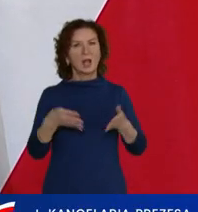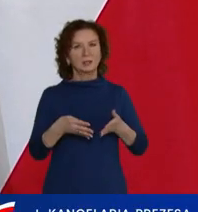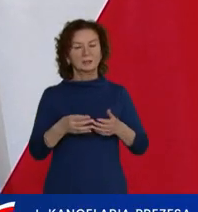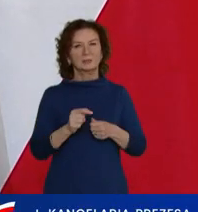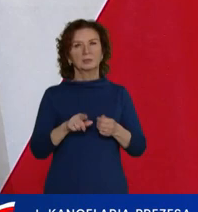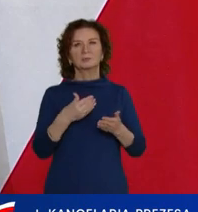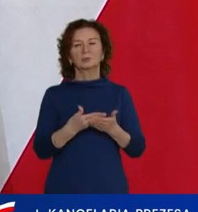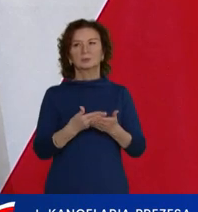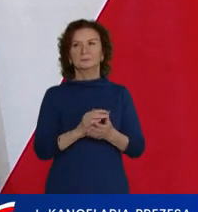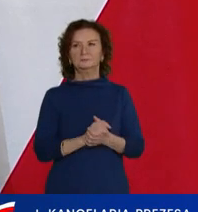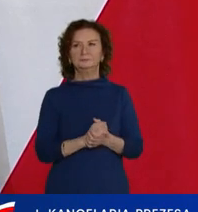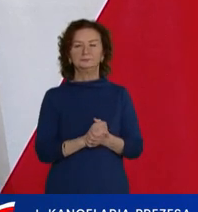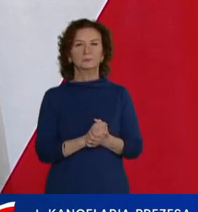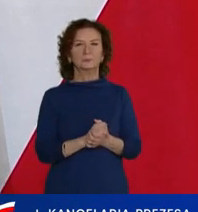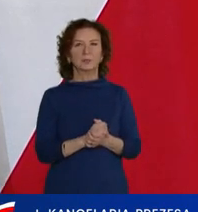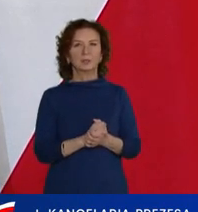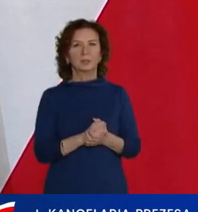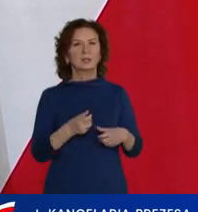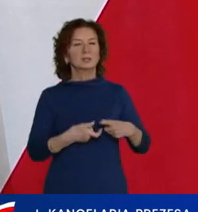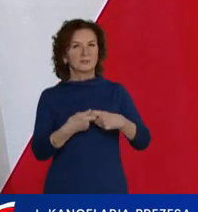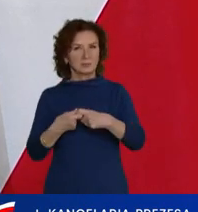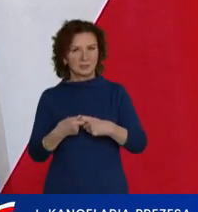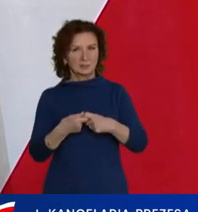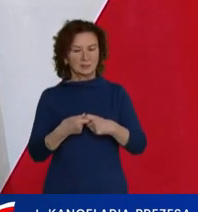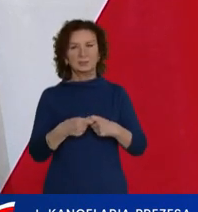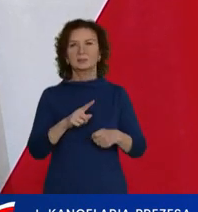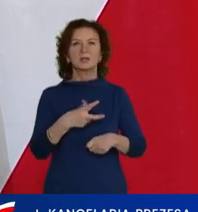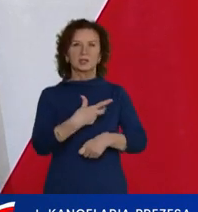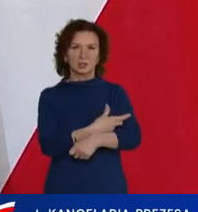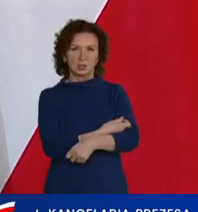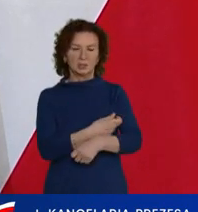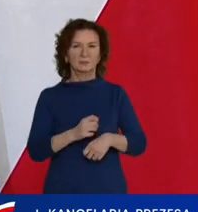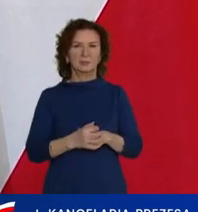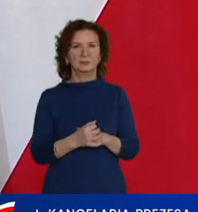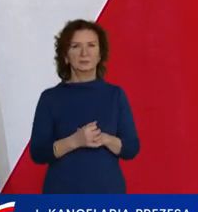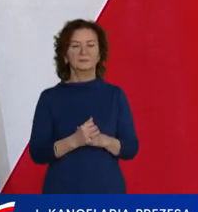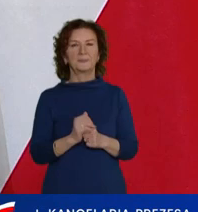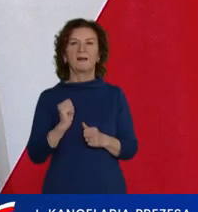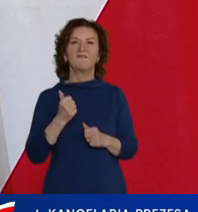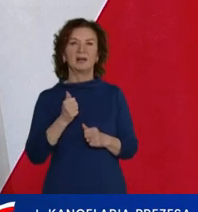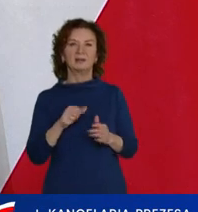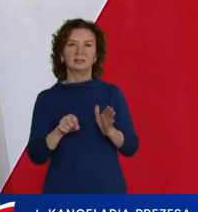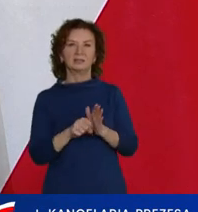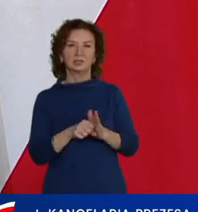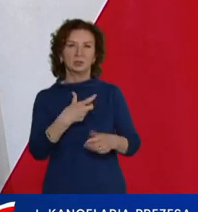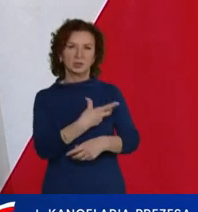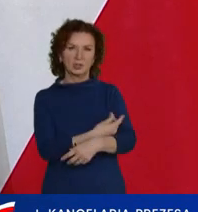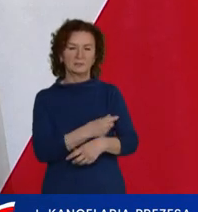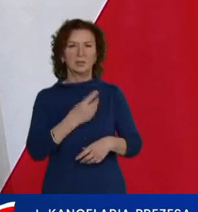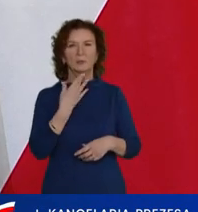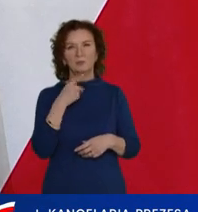takiego przedmiotu właśnie związanego ze szczepieniami, z kwalifikacją do szczepień, czyli tak naprawdę mówimy tu o